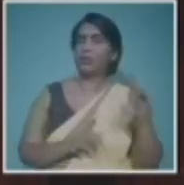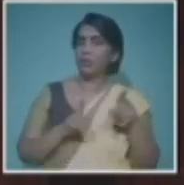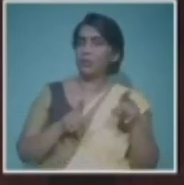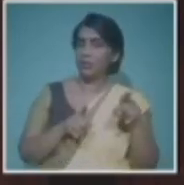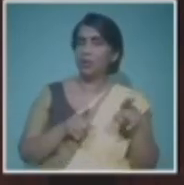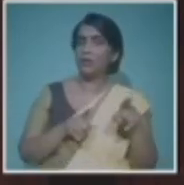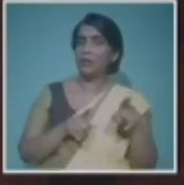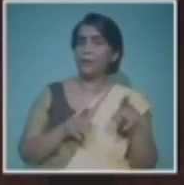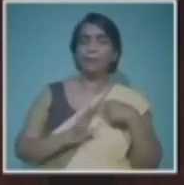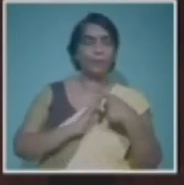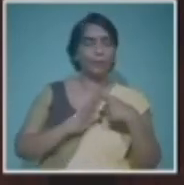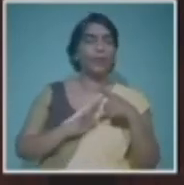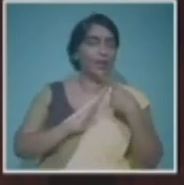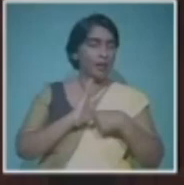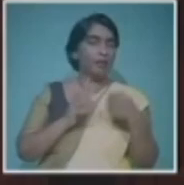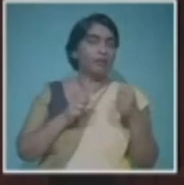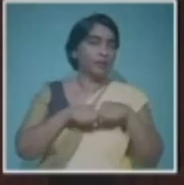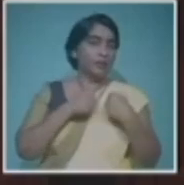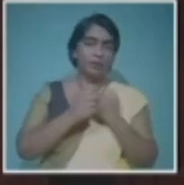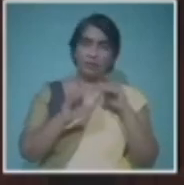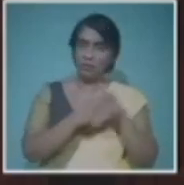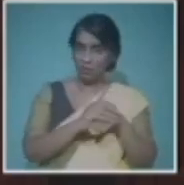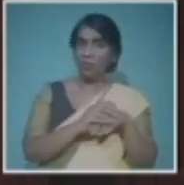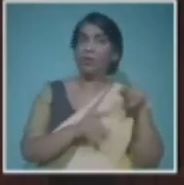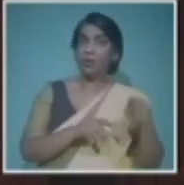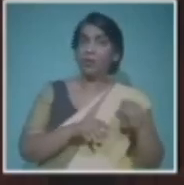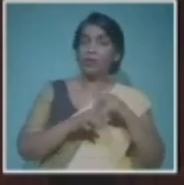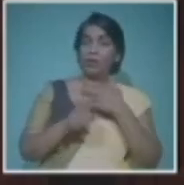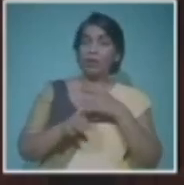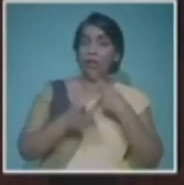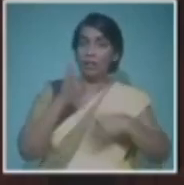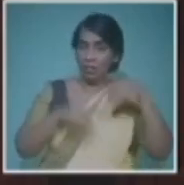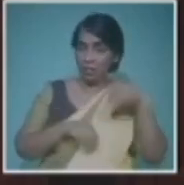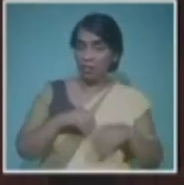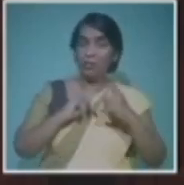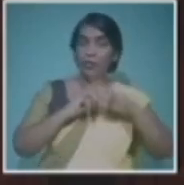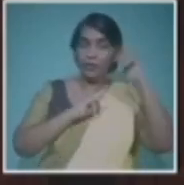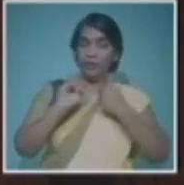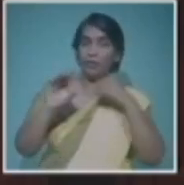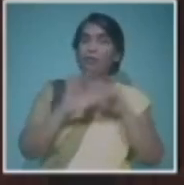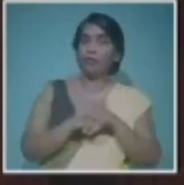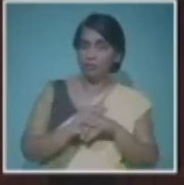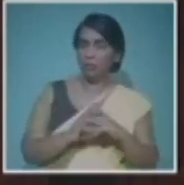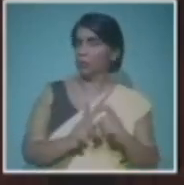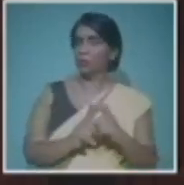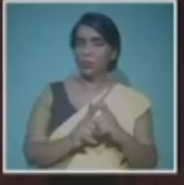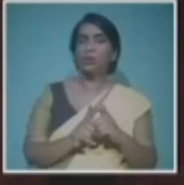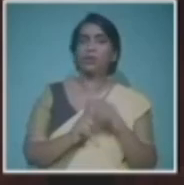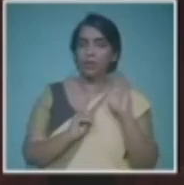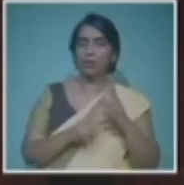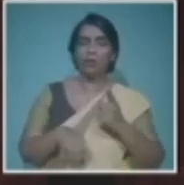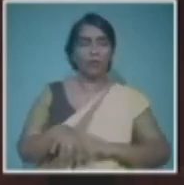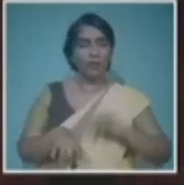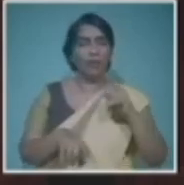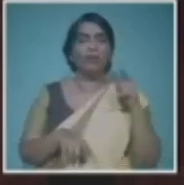උන්වහන්සේ ලංකා සමසමාජ පක්ෂයට සම්බන්ධ දේශපාලනේ ඒ ශිෂ්‍ය දේශපාලන අවදීදී විශ්වවිද්‍යාල දේශපාලනේ රැඩිකල් චරිතයක් ඒක නිසා